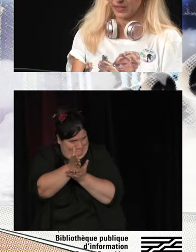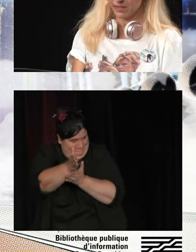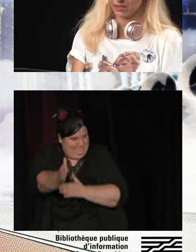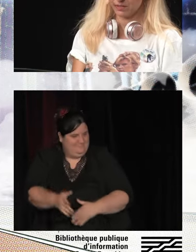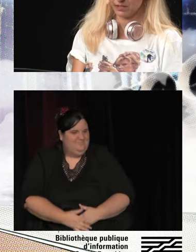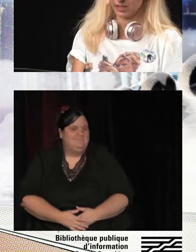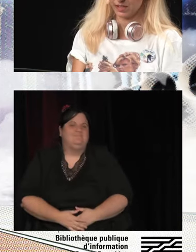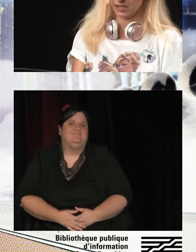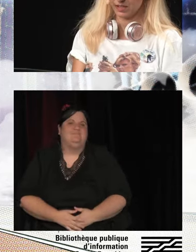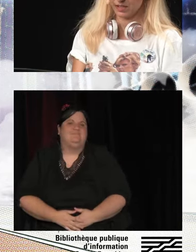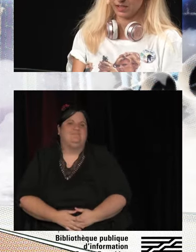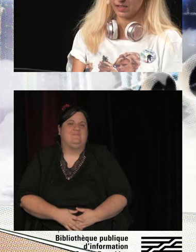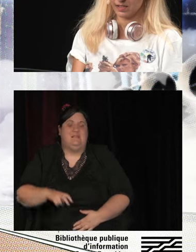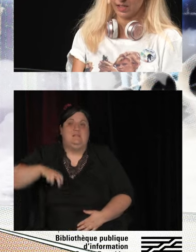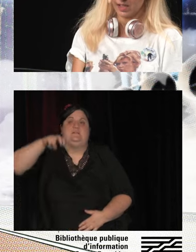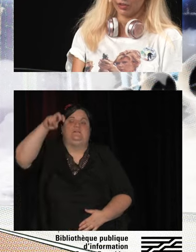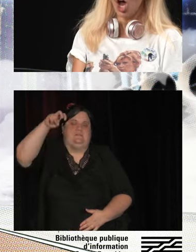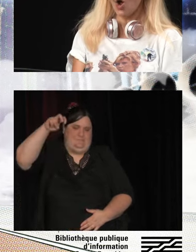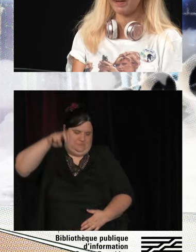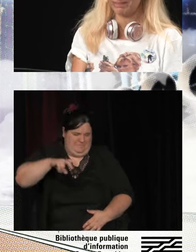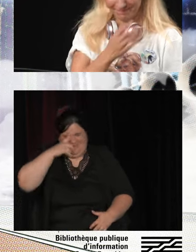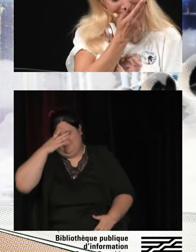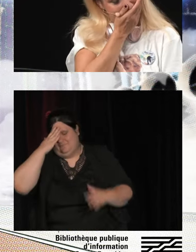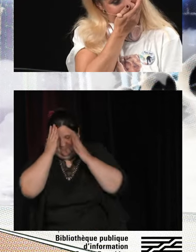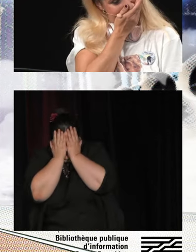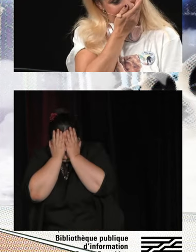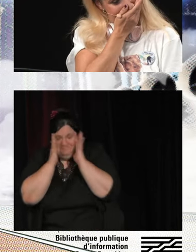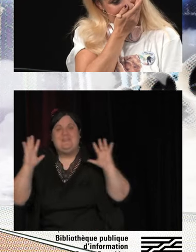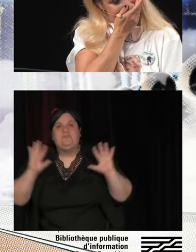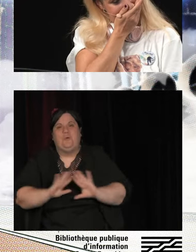Si on peut redescendre, voilà. Non, mais...